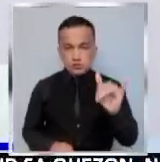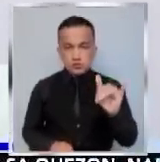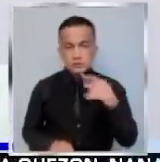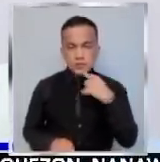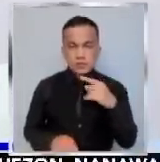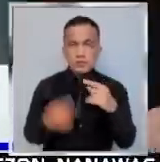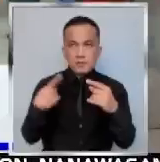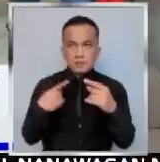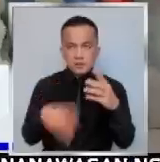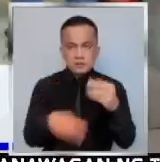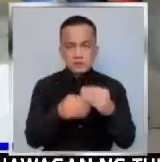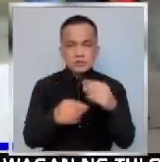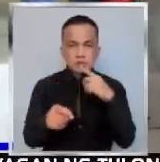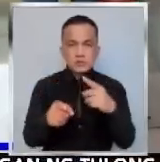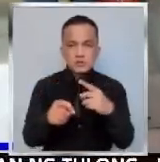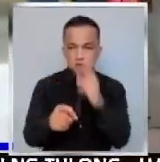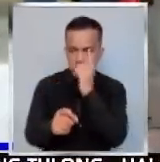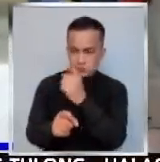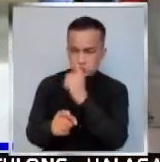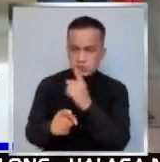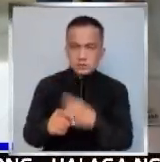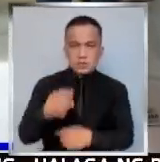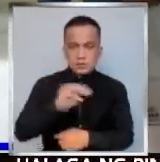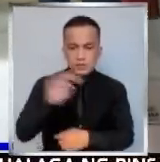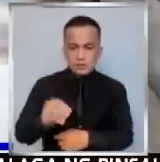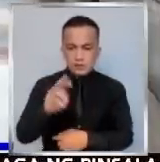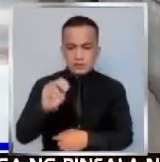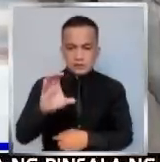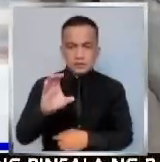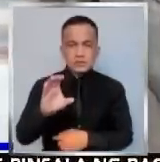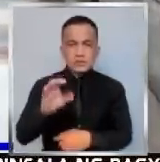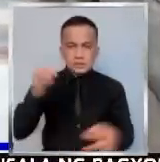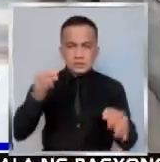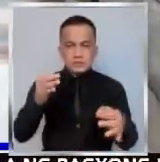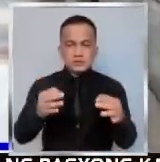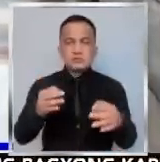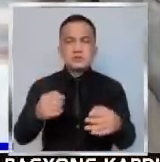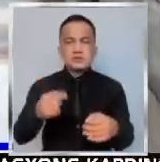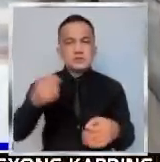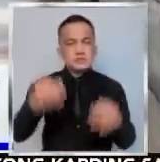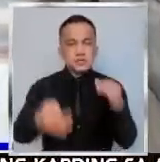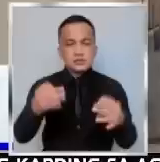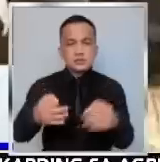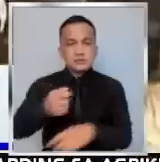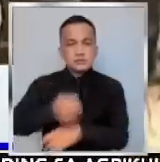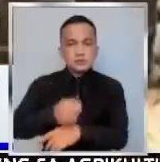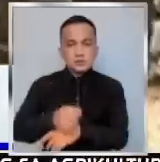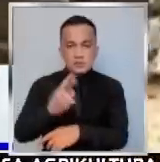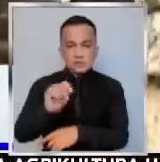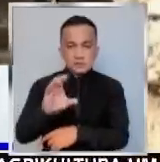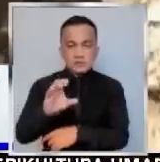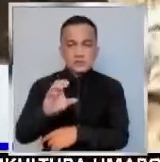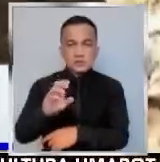ng anilay banta laban kay Manila RTC Branch 19 Judge Marlo Magdosa Malagar, ang RTC Judge na